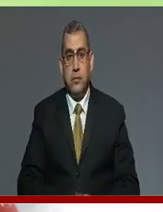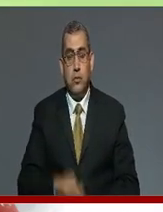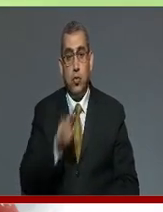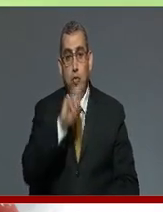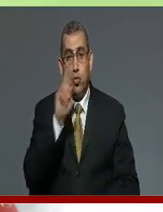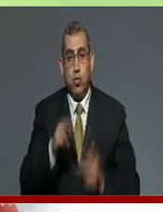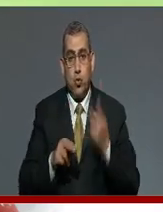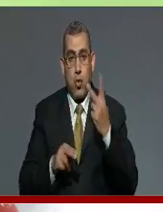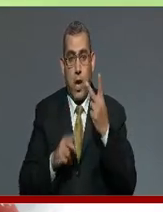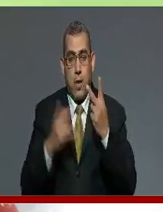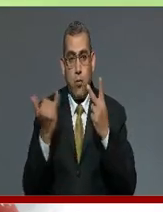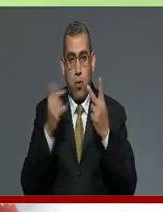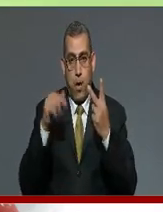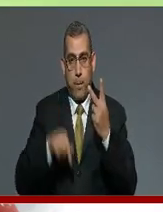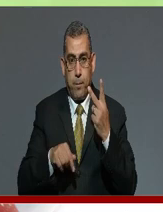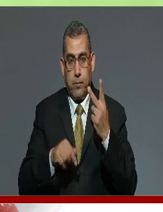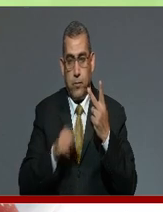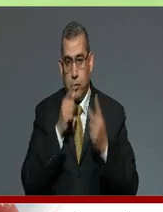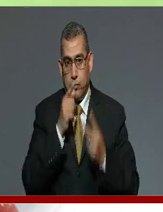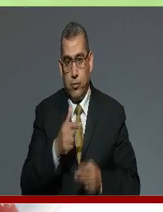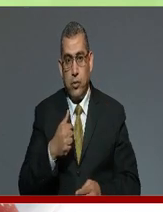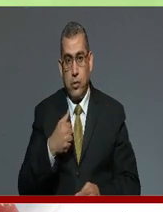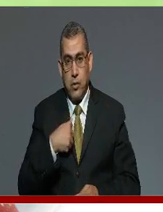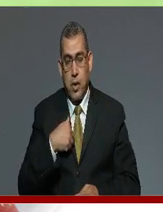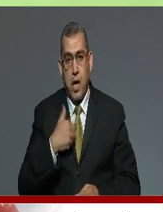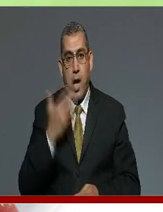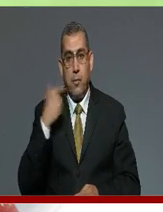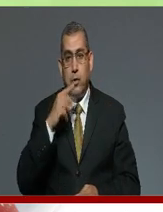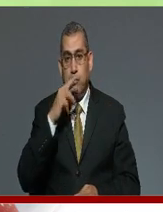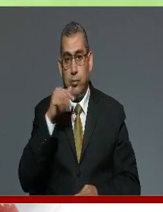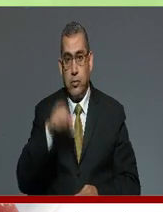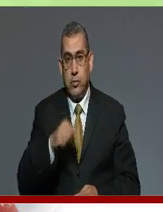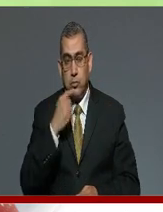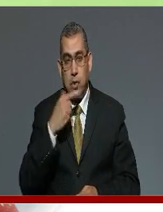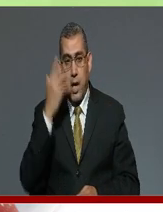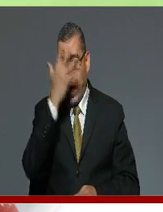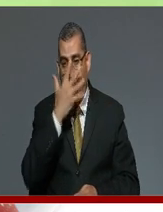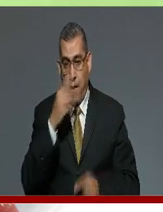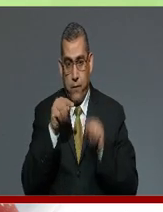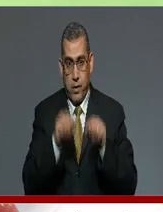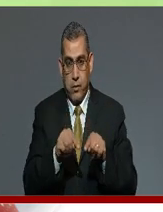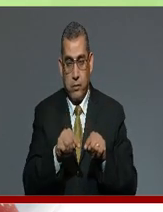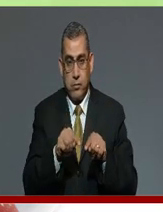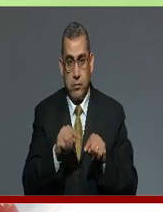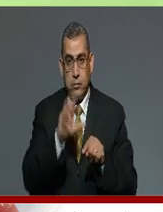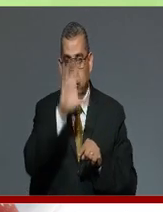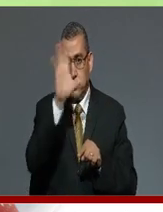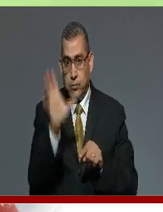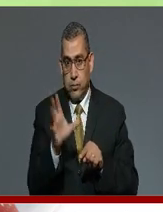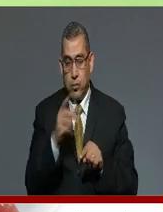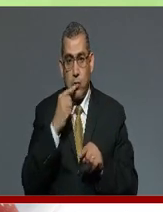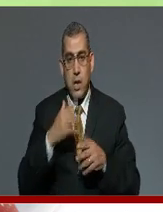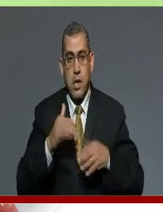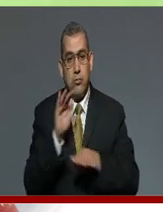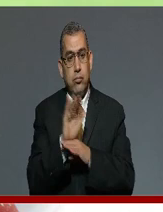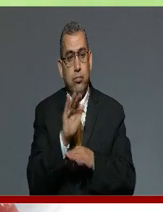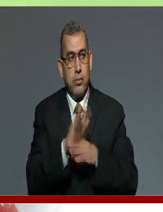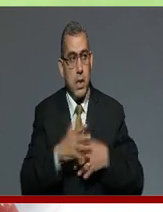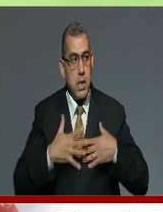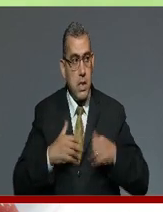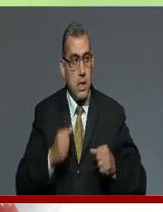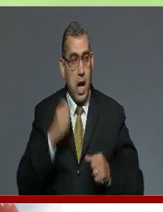هامان في الواقع عندما نتحدث عن افريقيا ونظام الرعايه الصحيه في افريقيا